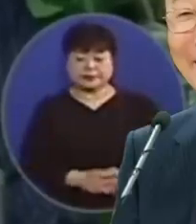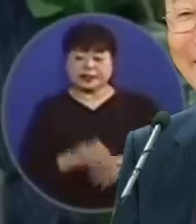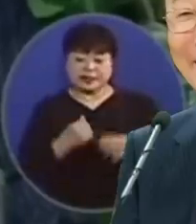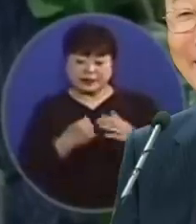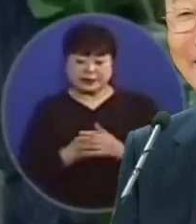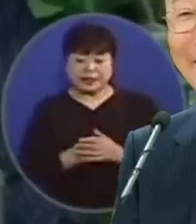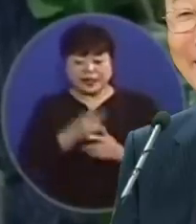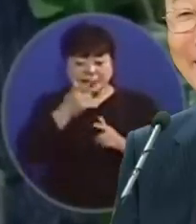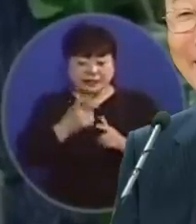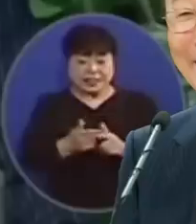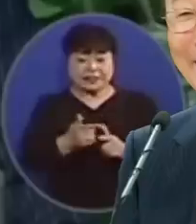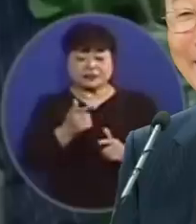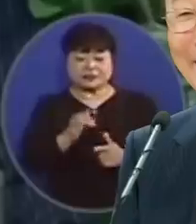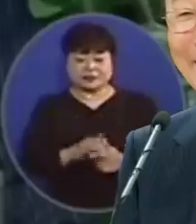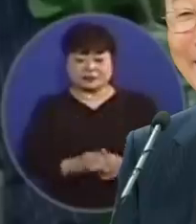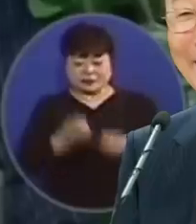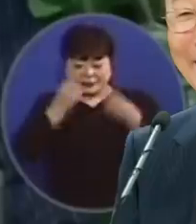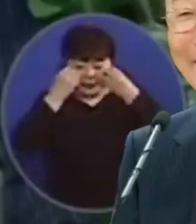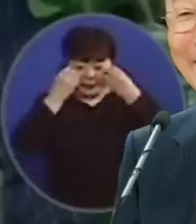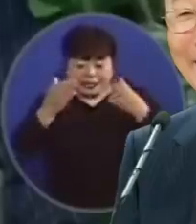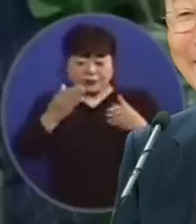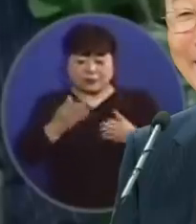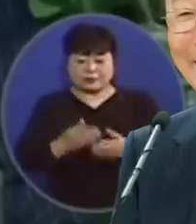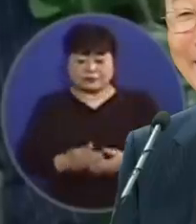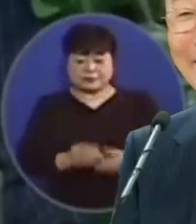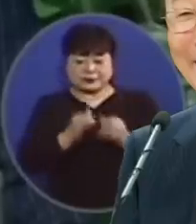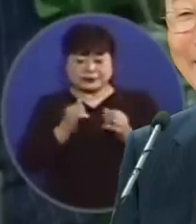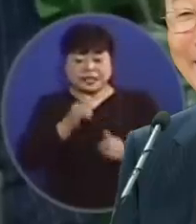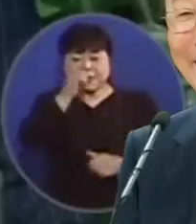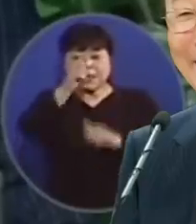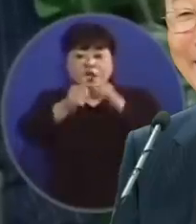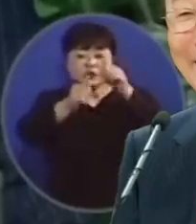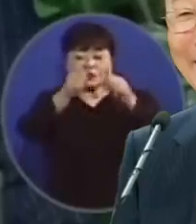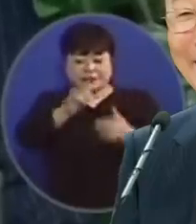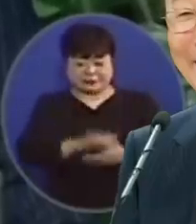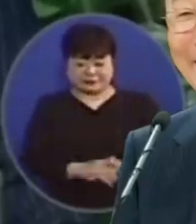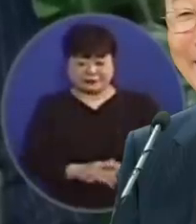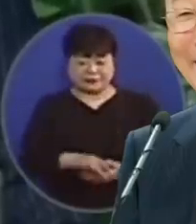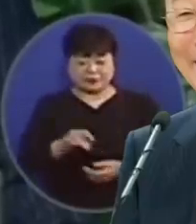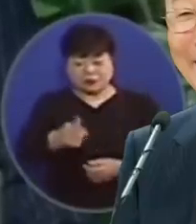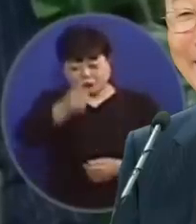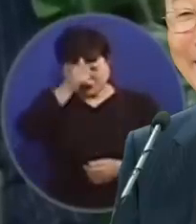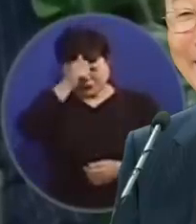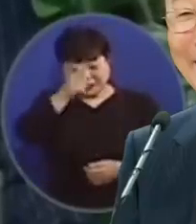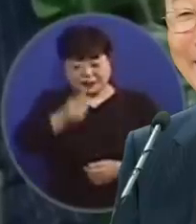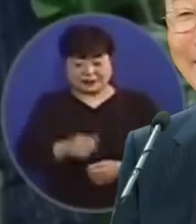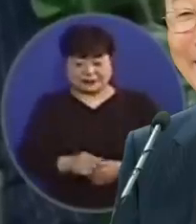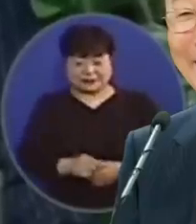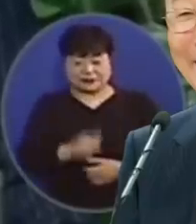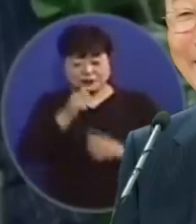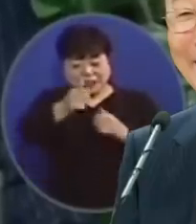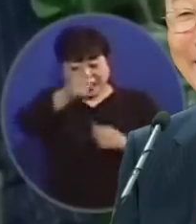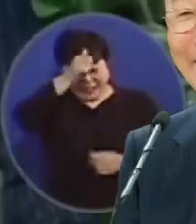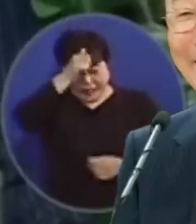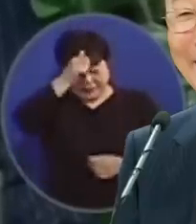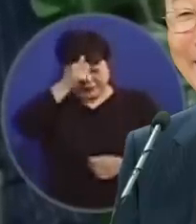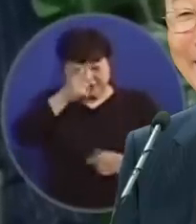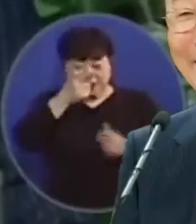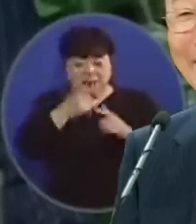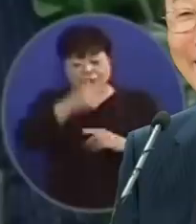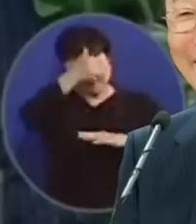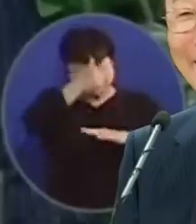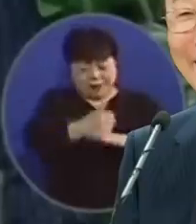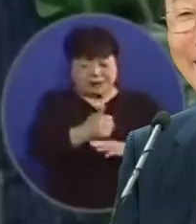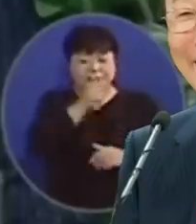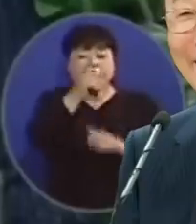그래서 예수님은 새로운 인류 조상으로 오셨습니다. 처음 조상은 아담이고 예수님은 마지막 인류 조상입니다.